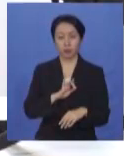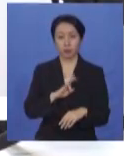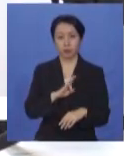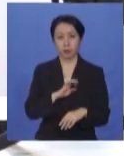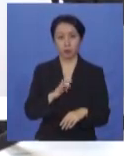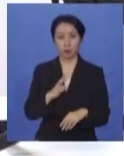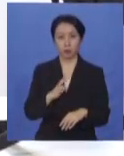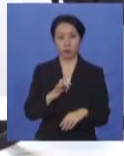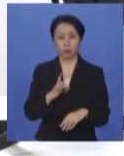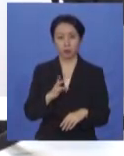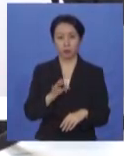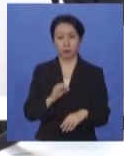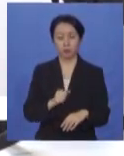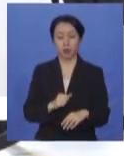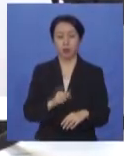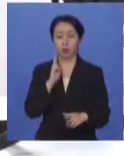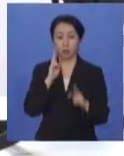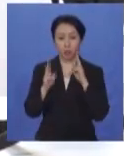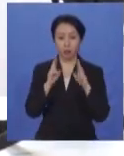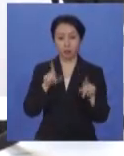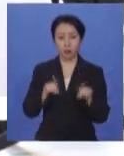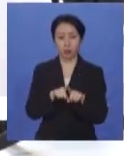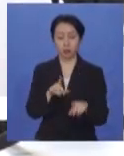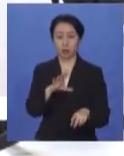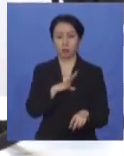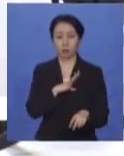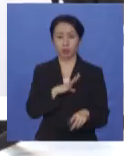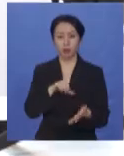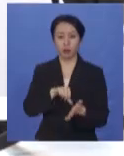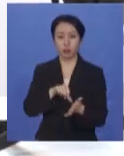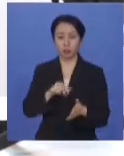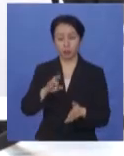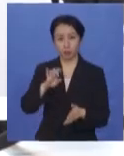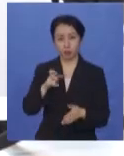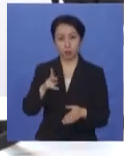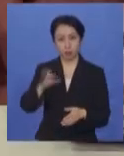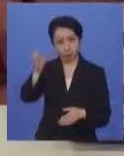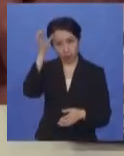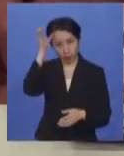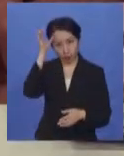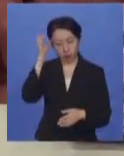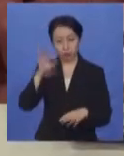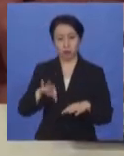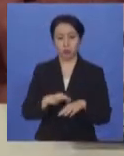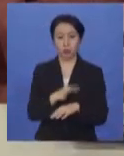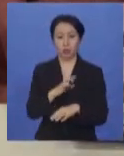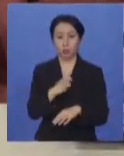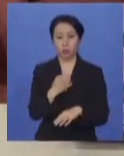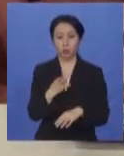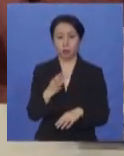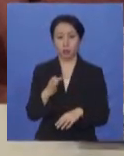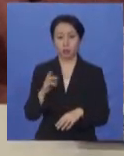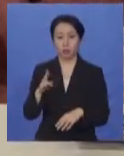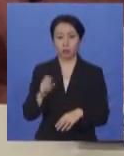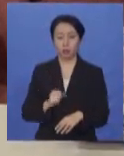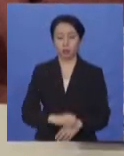душой болел за свой народ. Он хотел видеть Казахстан